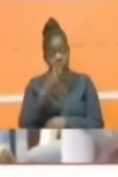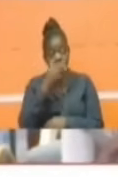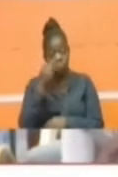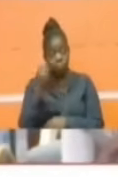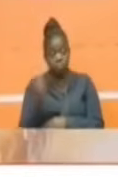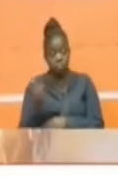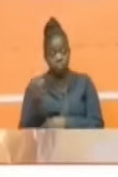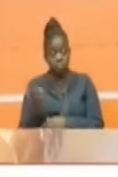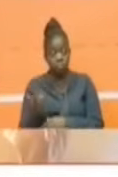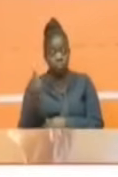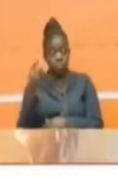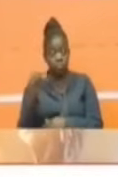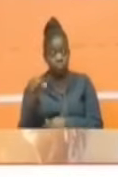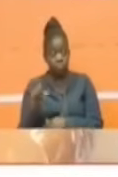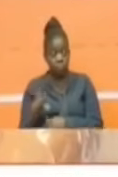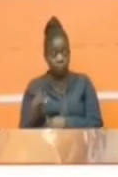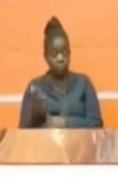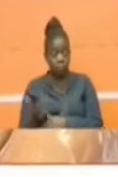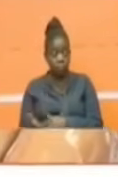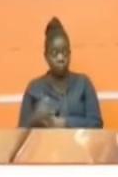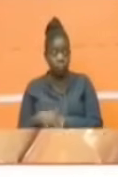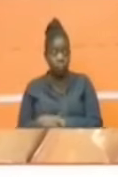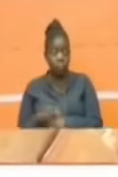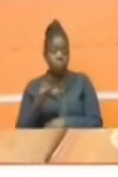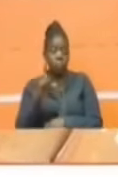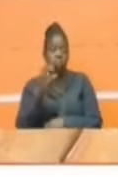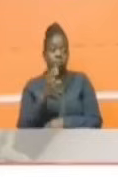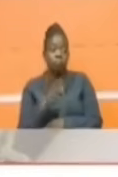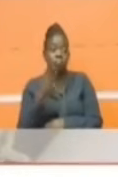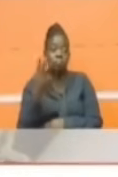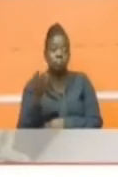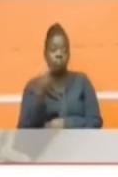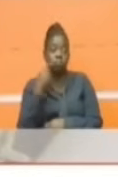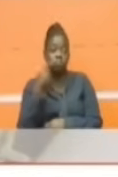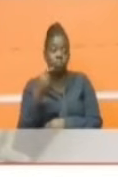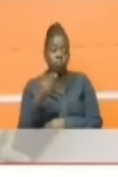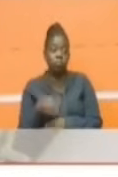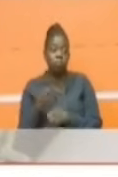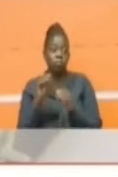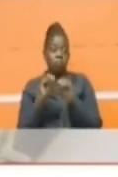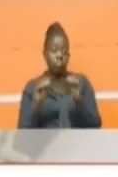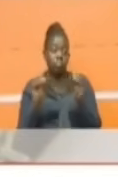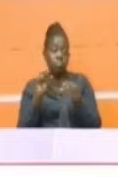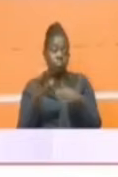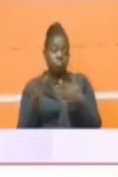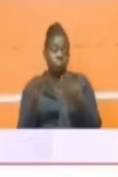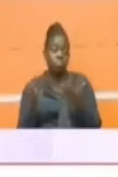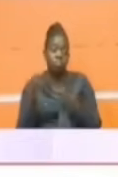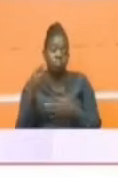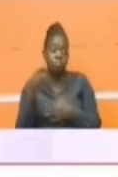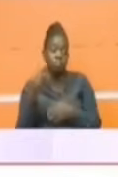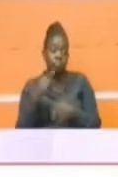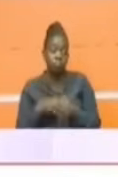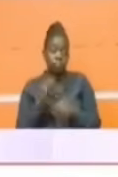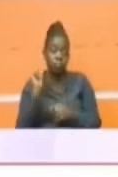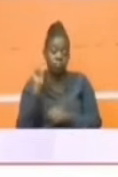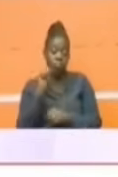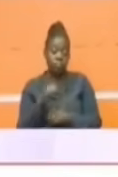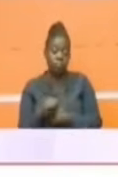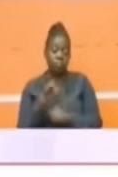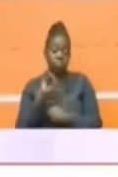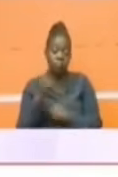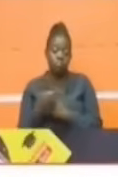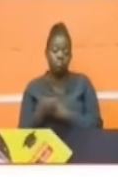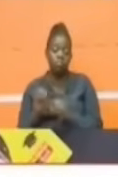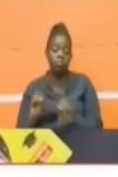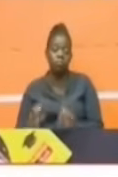the 19. Okulutu jamu sisente wa erosi yokutane butebo Ategiza nta wangulilo gano Gajira mchisire chitofe chokula nyisa